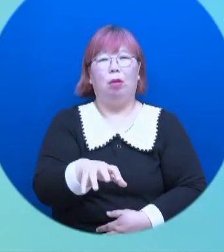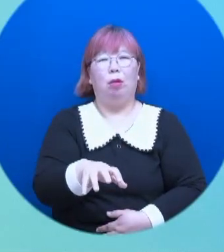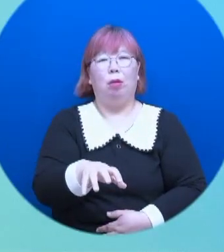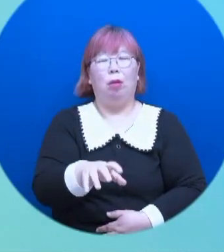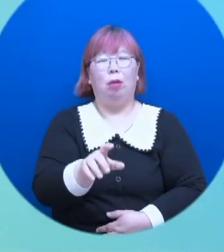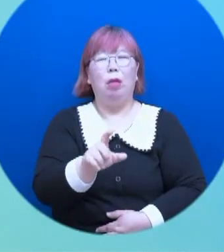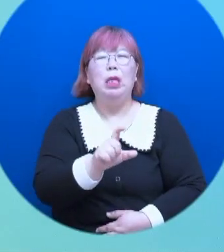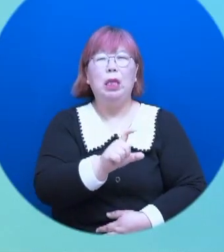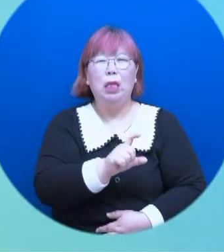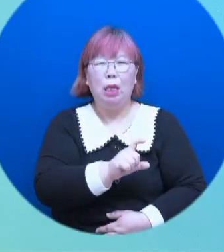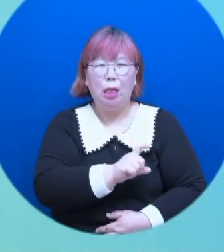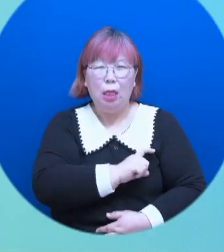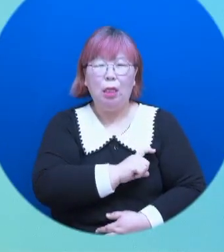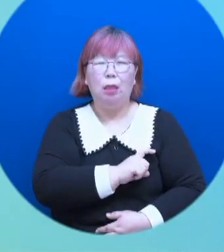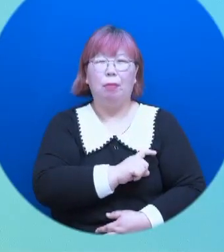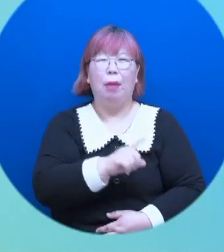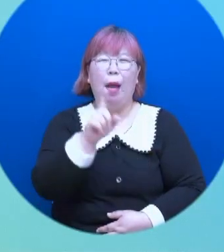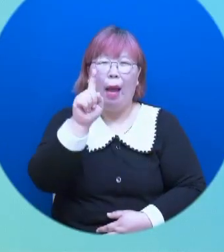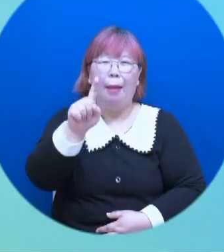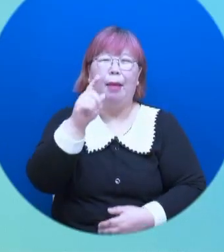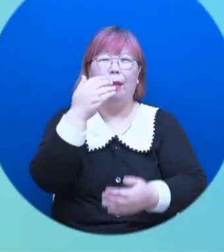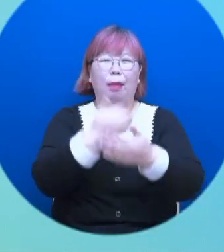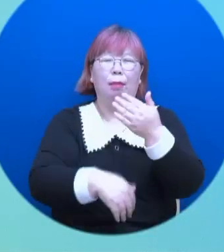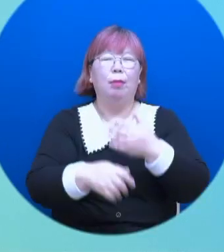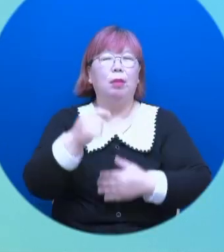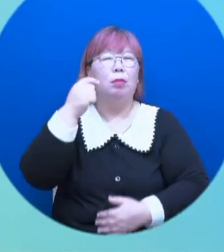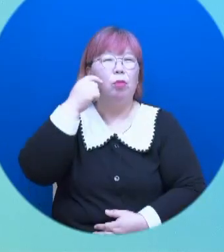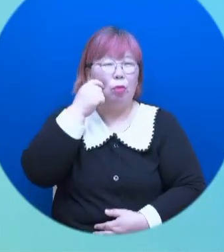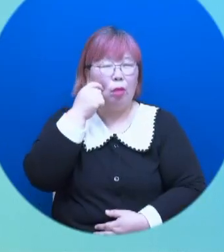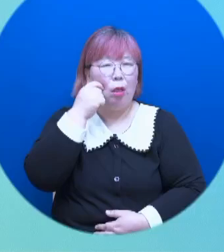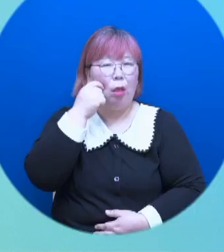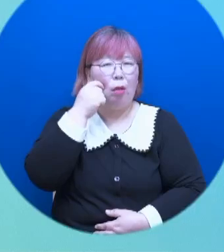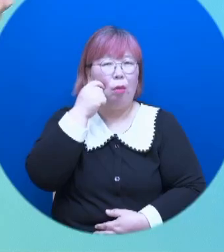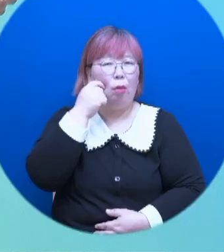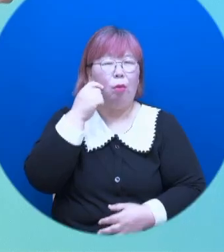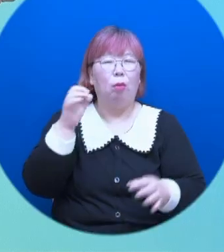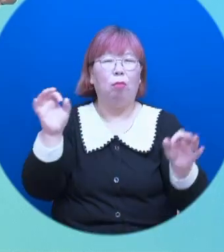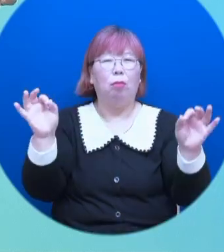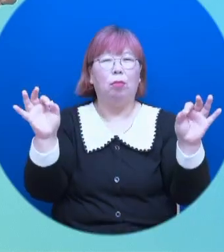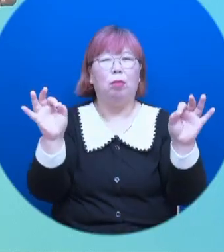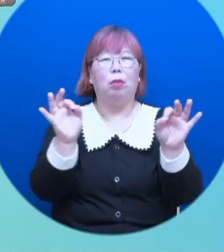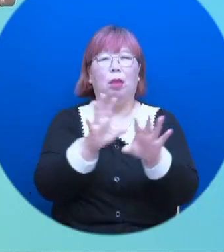이름 한 자 남기지 못하고 사라져 갔단다.